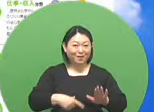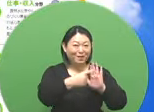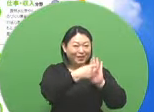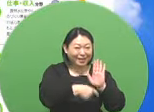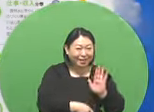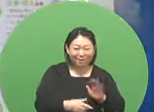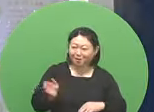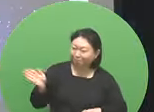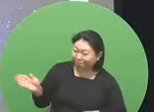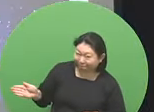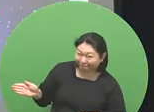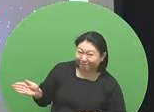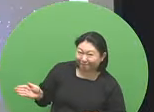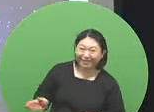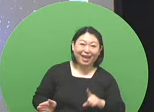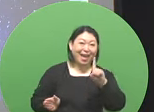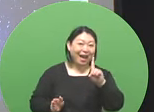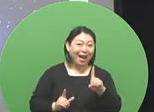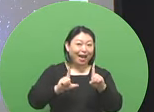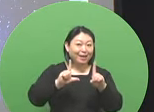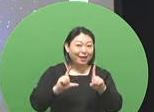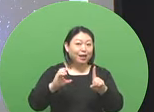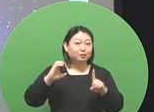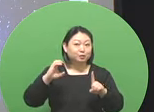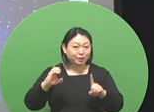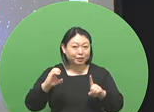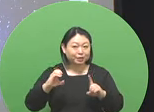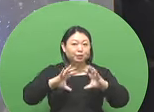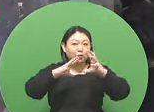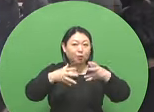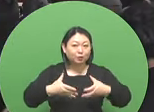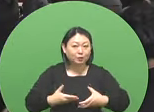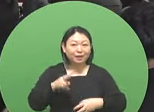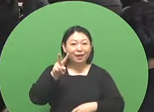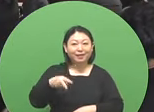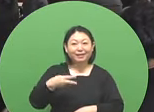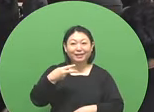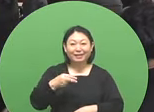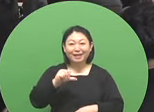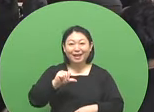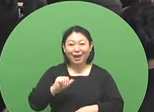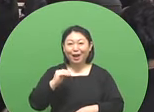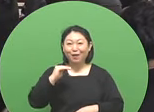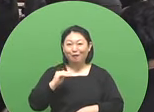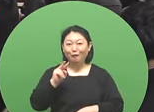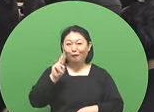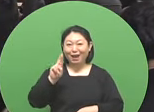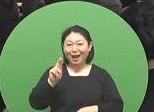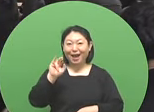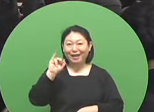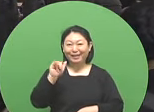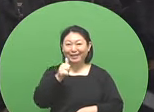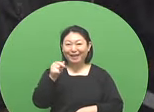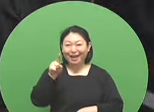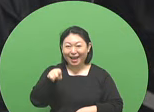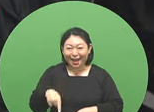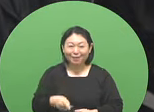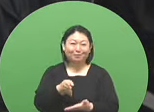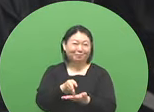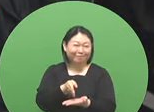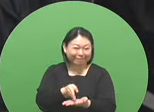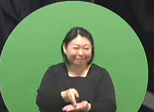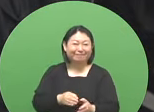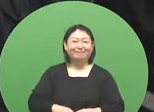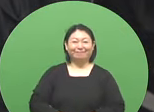今週のテーマは ILC をもっと知ろう、 ILC 国際リニアコライダー出前授